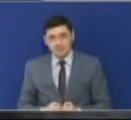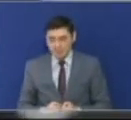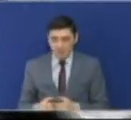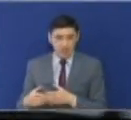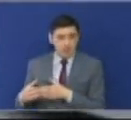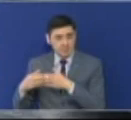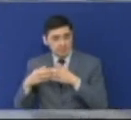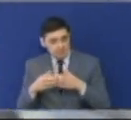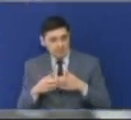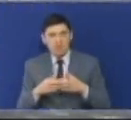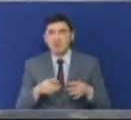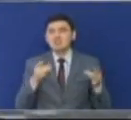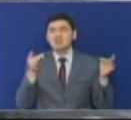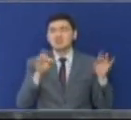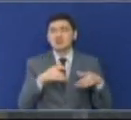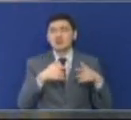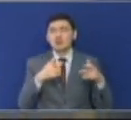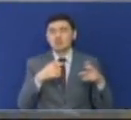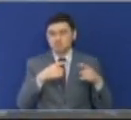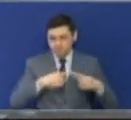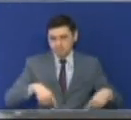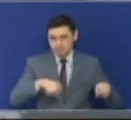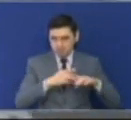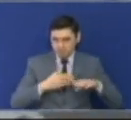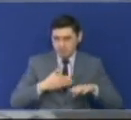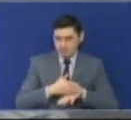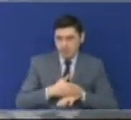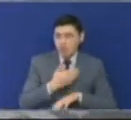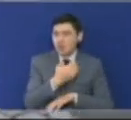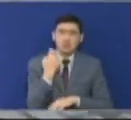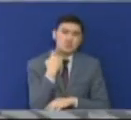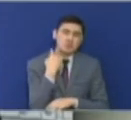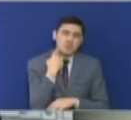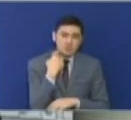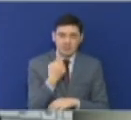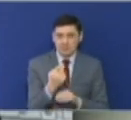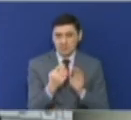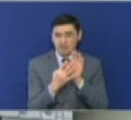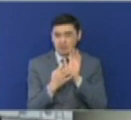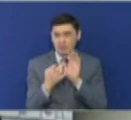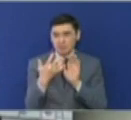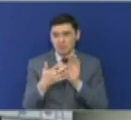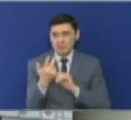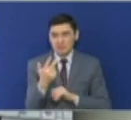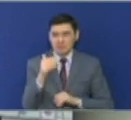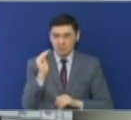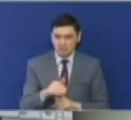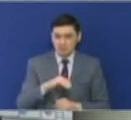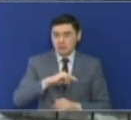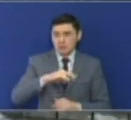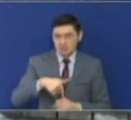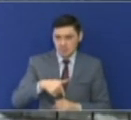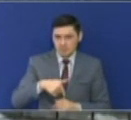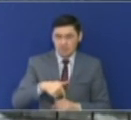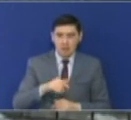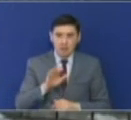рейда посетили ресторанно-гостиничный комплекс, сумма долга которого превышает 953 тысячи тенге.